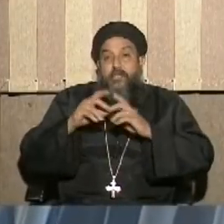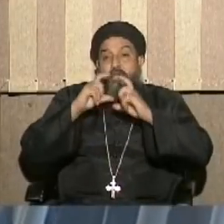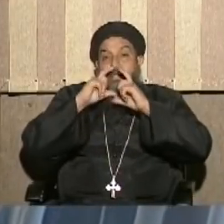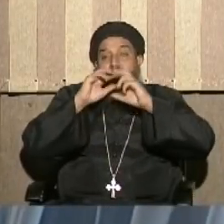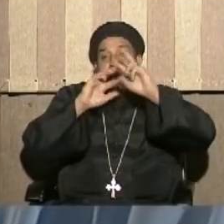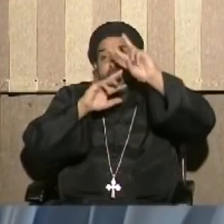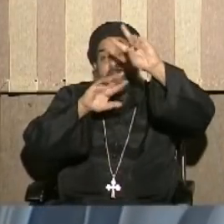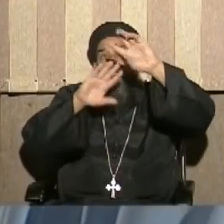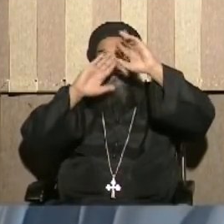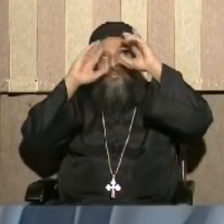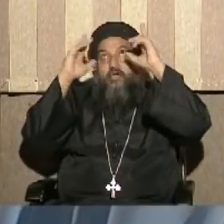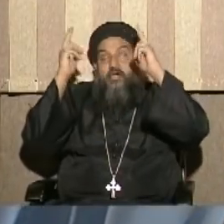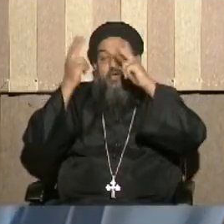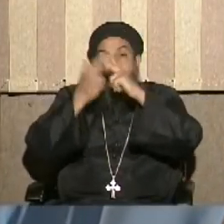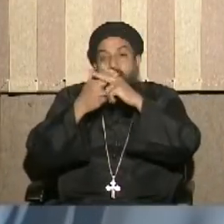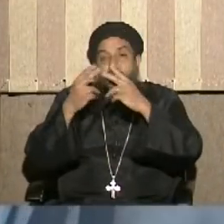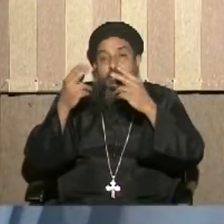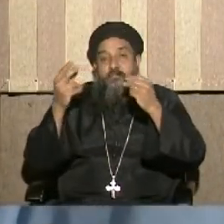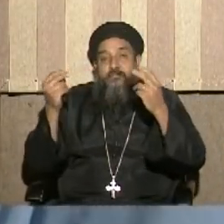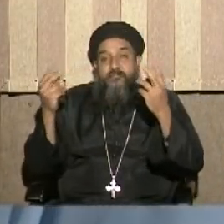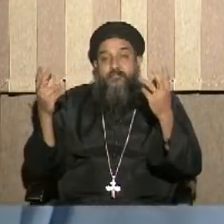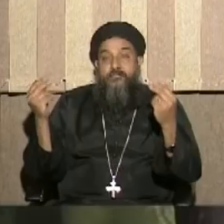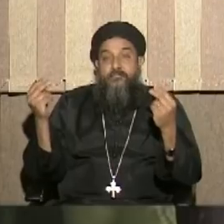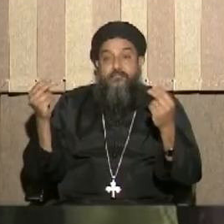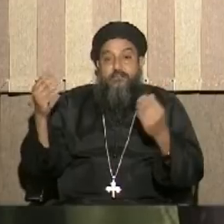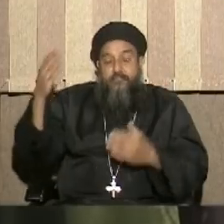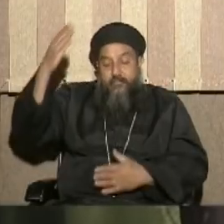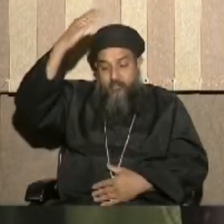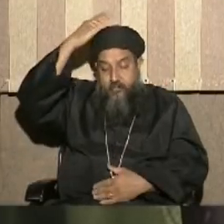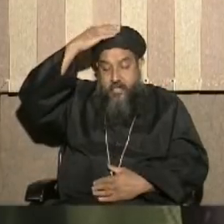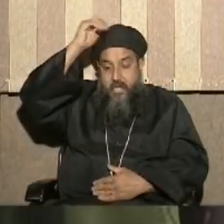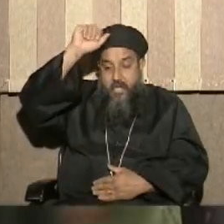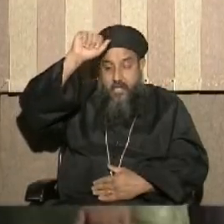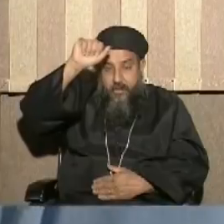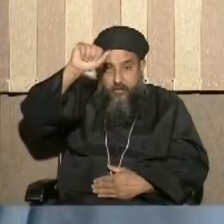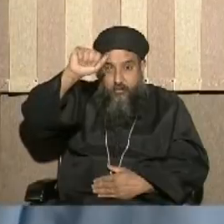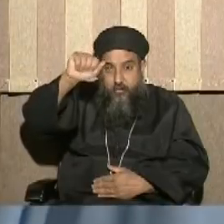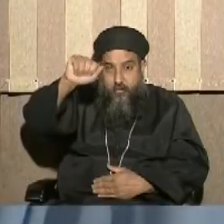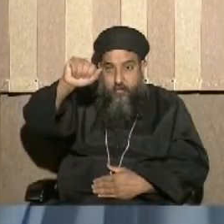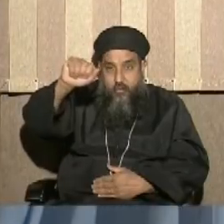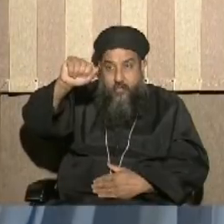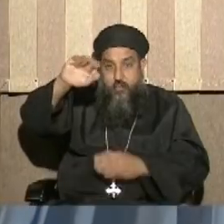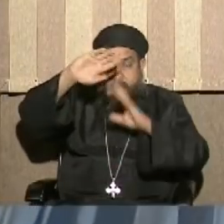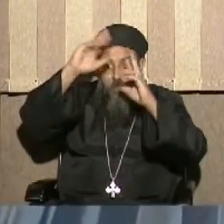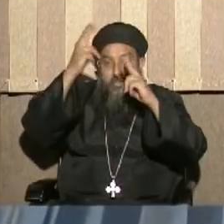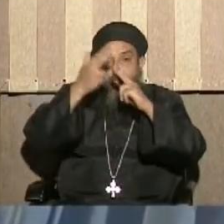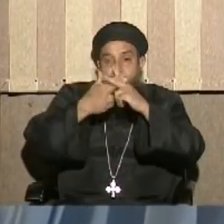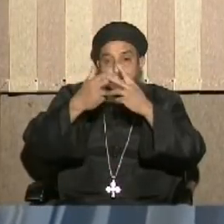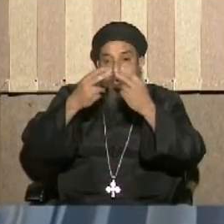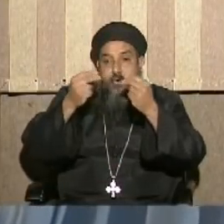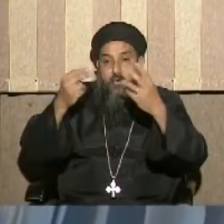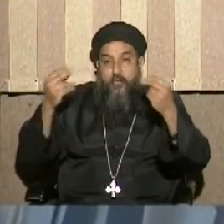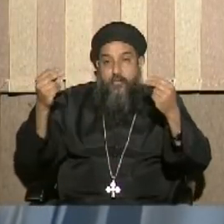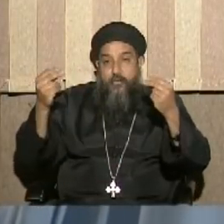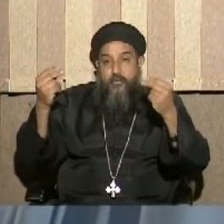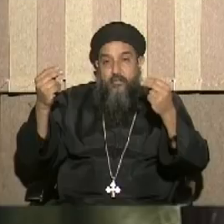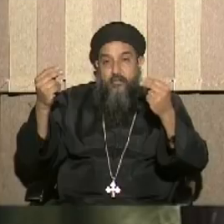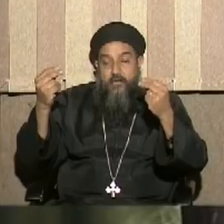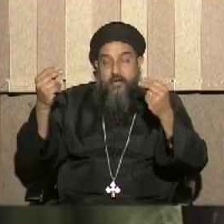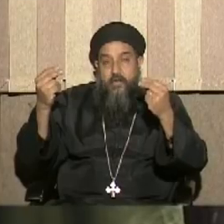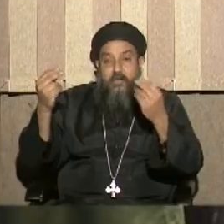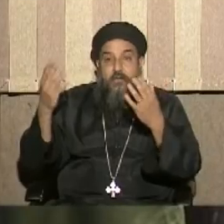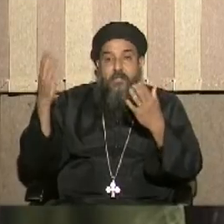سبحوا الرب يا جميع الأمم. سبحوا الرب يا جميع الأمم. ولتباركه كافة